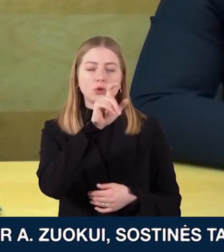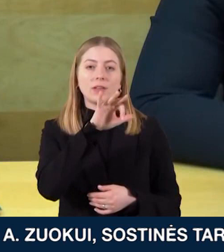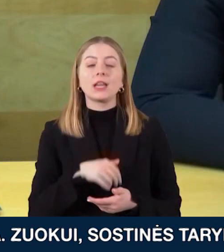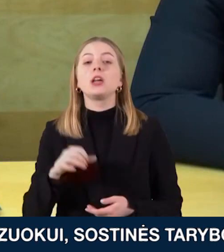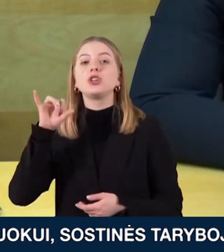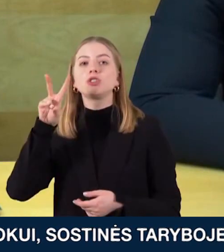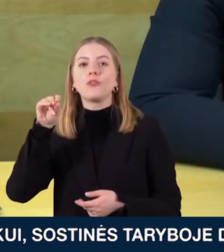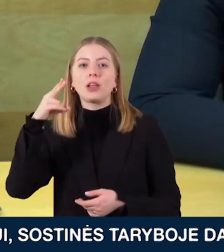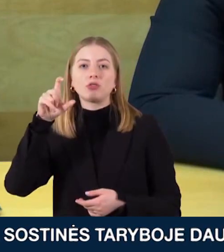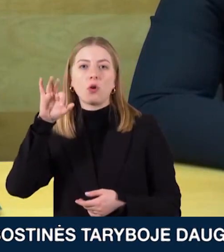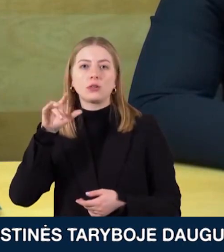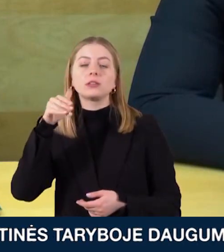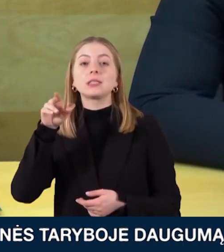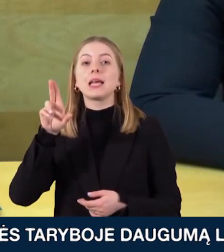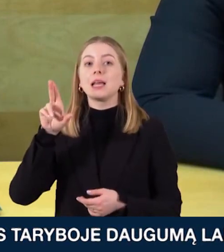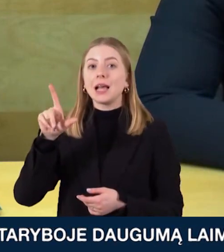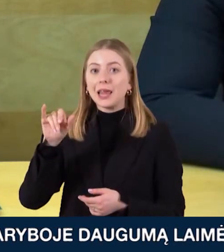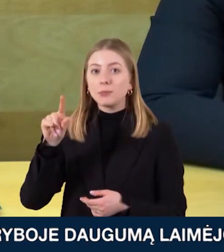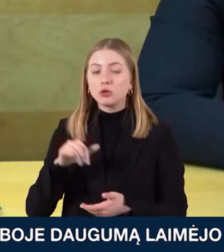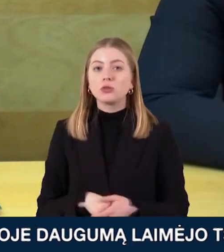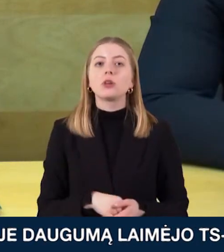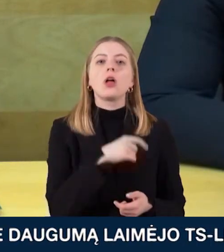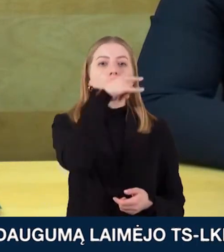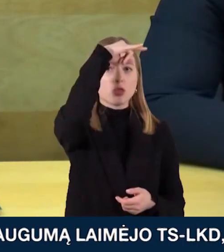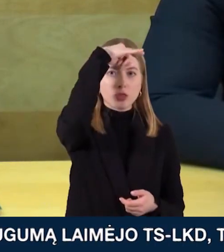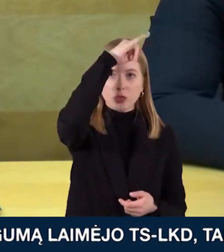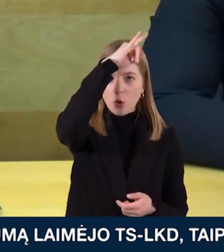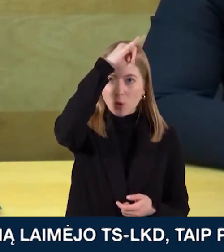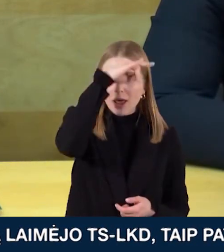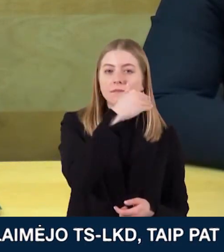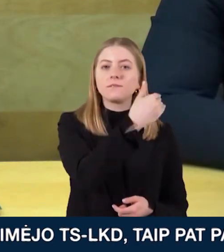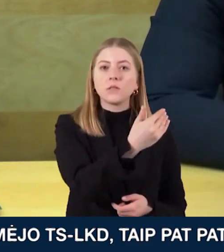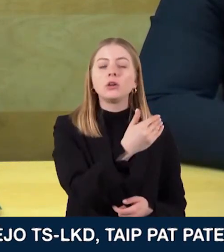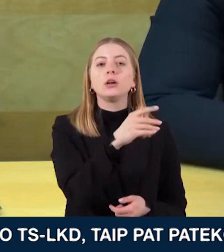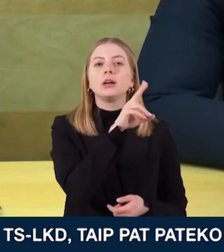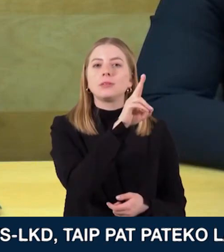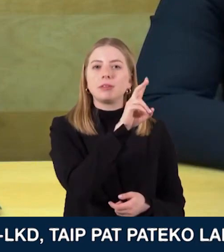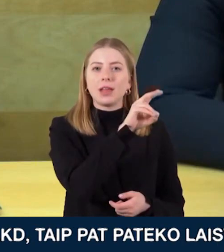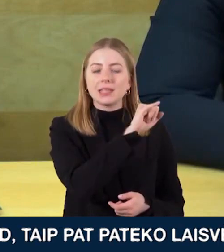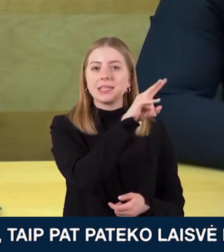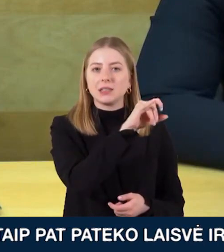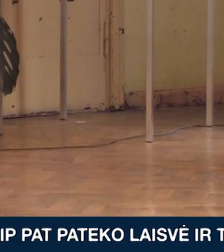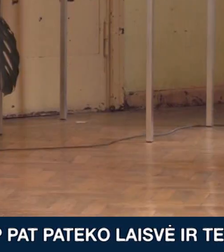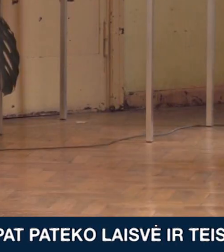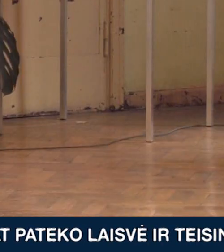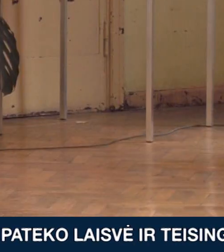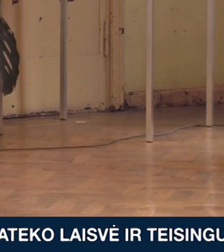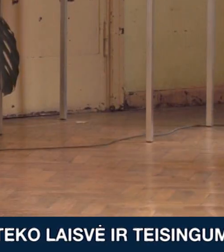Klipčius, Tauragės rajone Dovydas Kaminskas ir Vilkaviškio rajone Algirdas